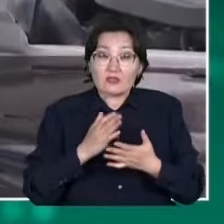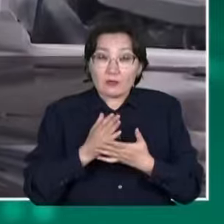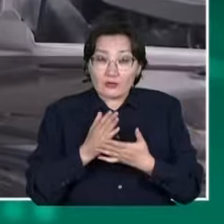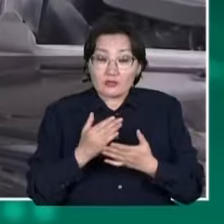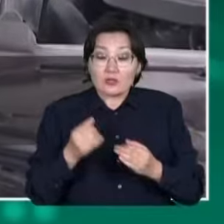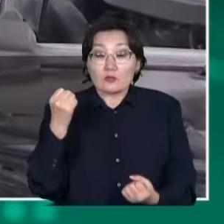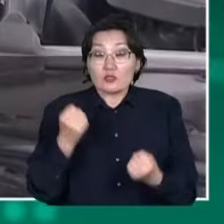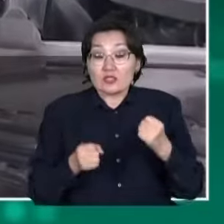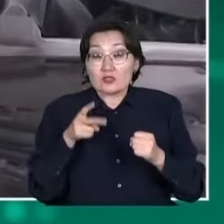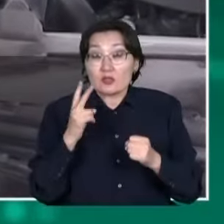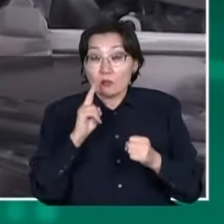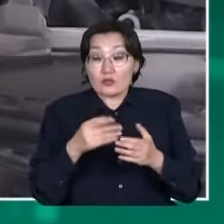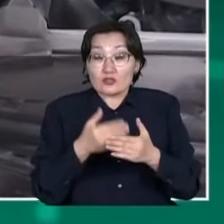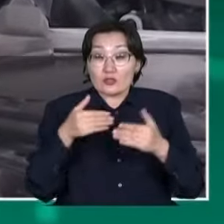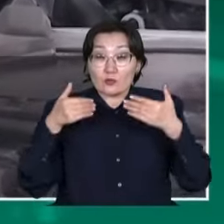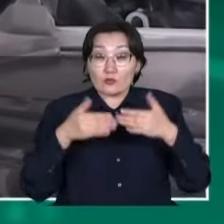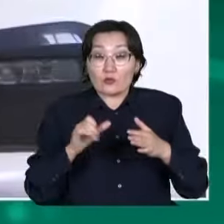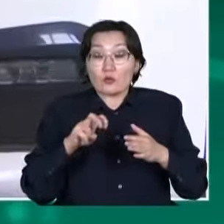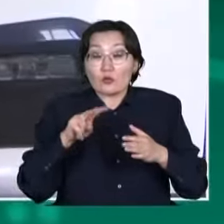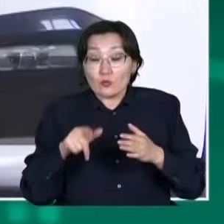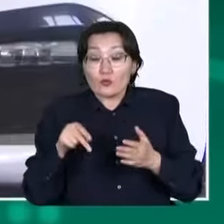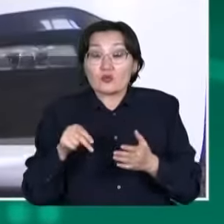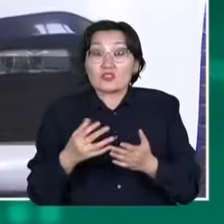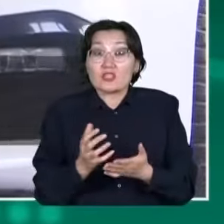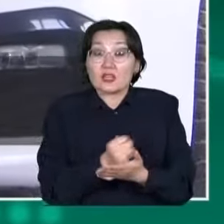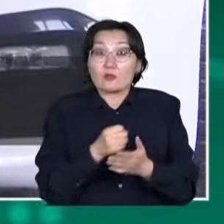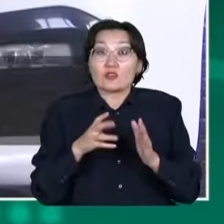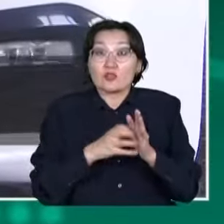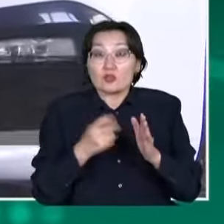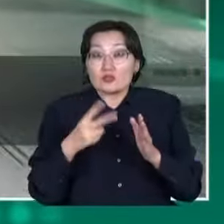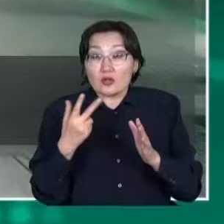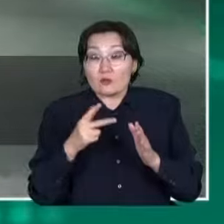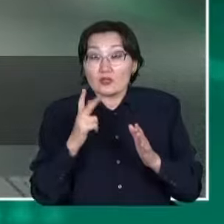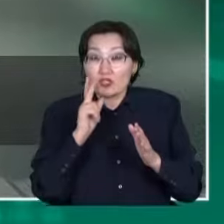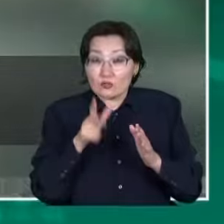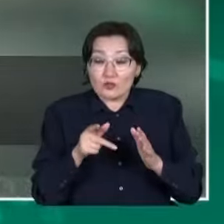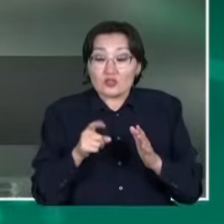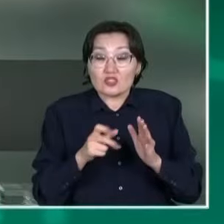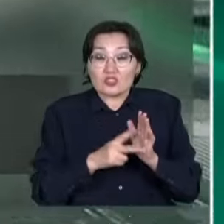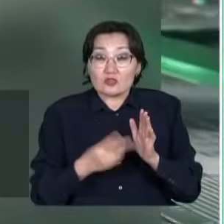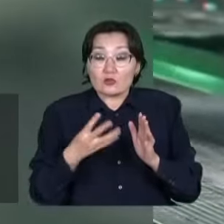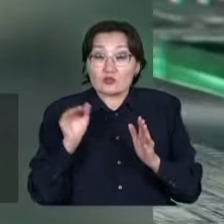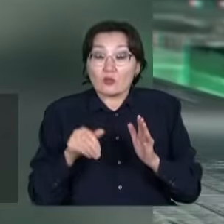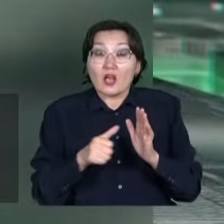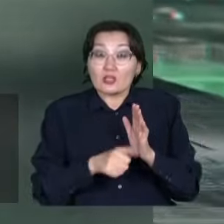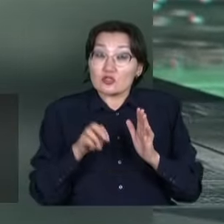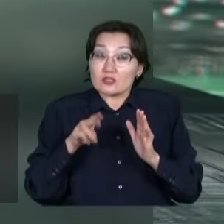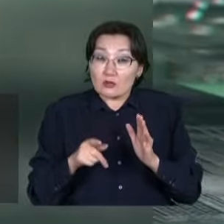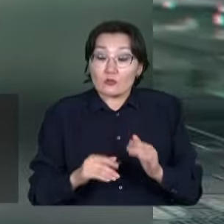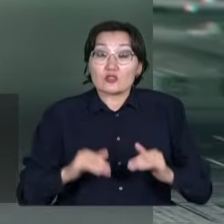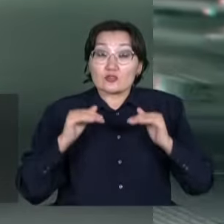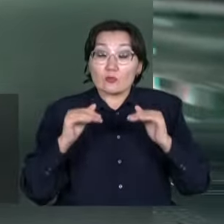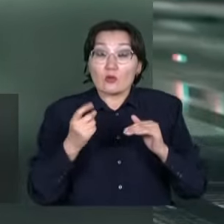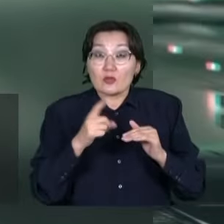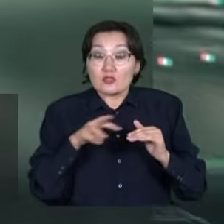кетейік, темір тұлпар 2 жыл бұрын шықса, өтел алым құны 923 теңге, 2 жылдан 3 жылға дейін 184 600, ал одан жоғары